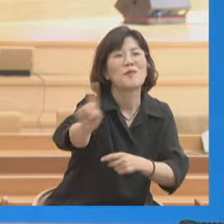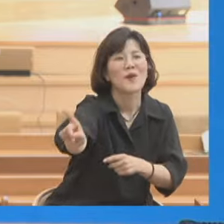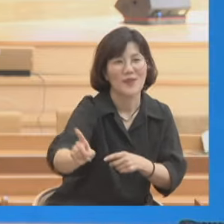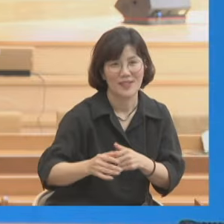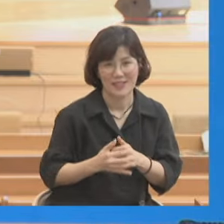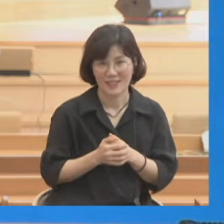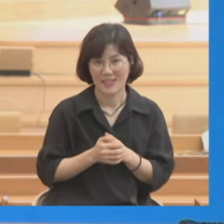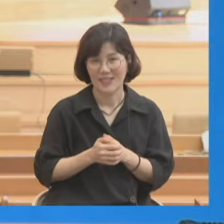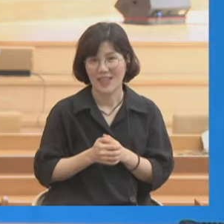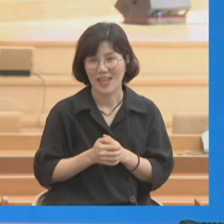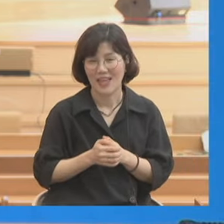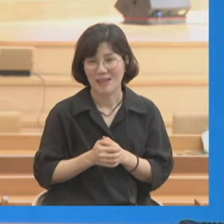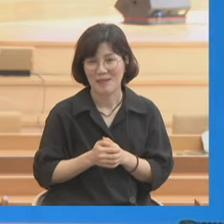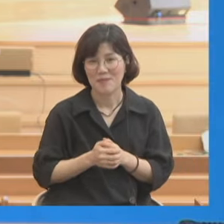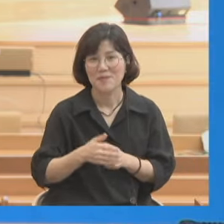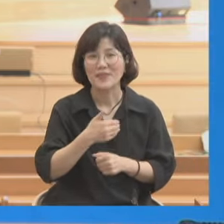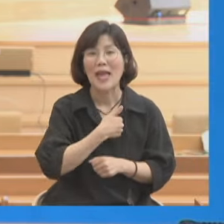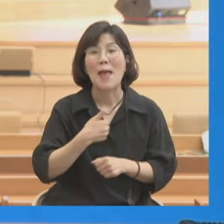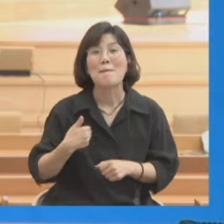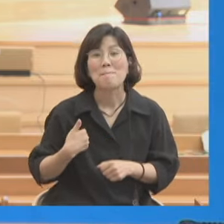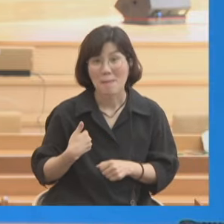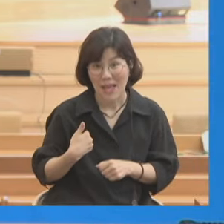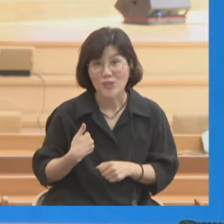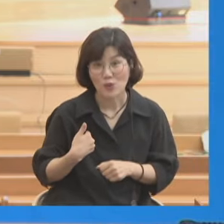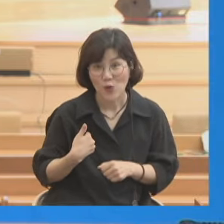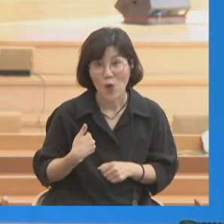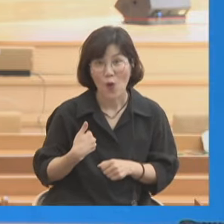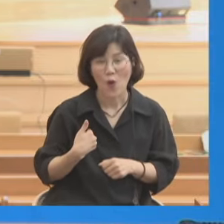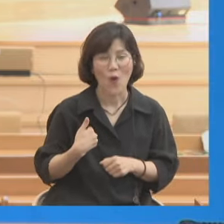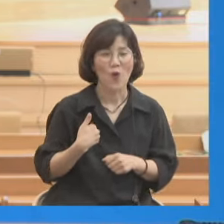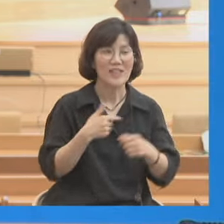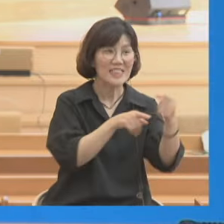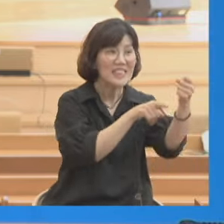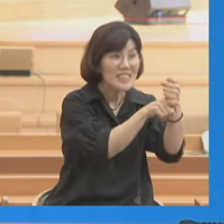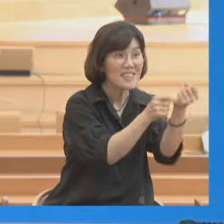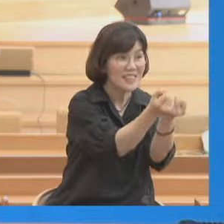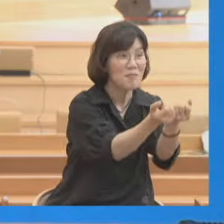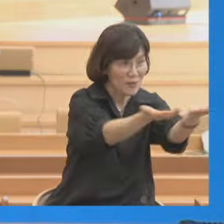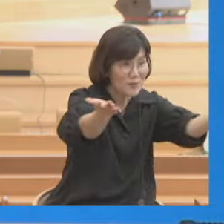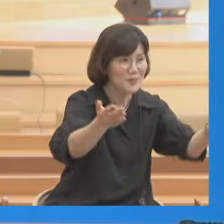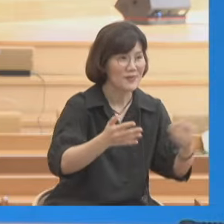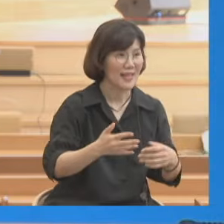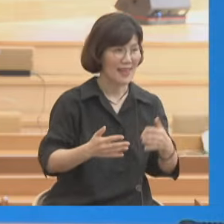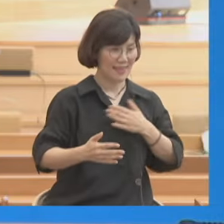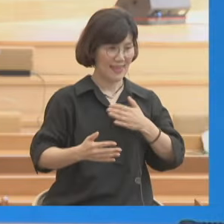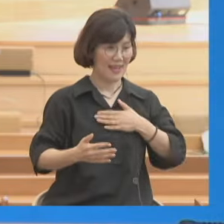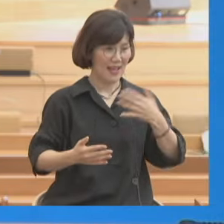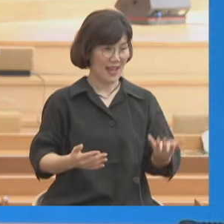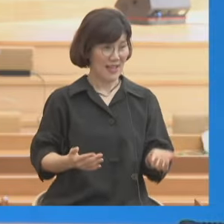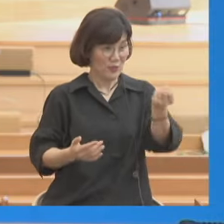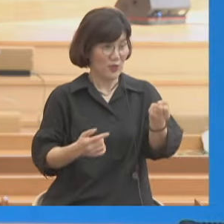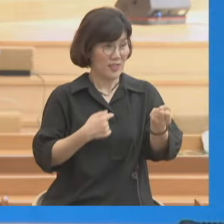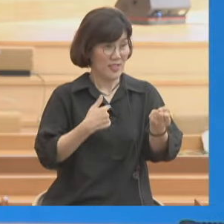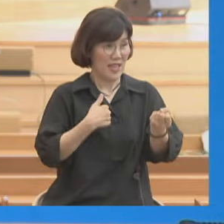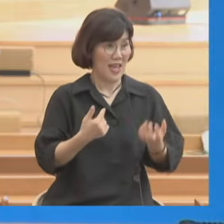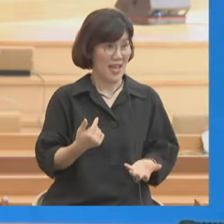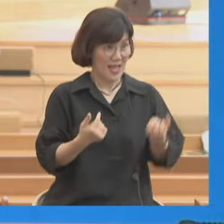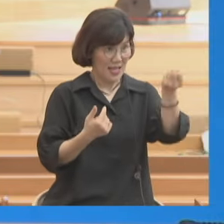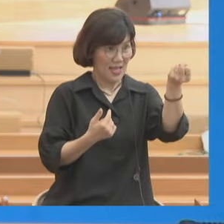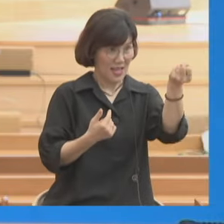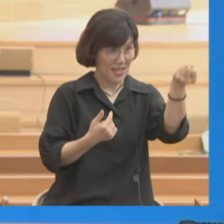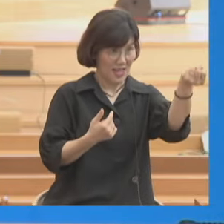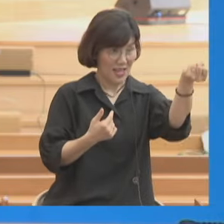만족은 간단해요. 내가 갖고 있는 게 있어요. 갖고 있는 거. 갖고 있는 것에서 내가